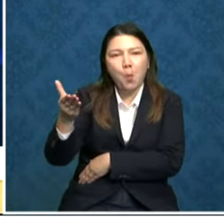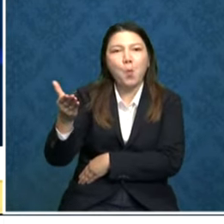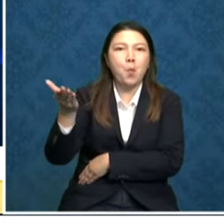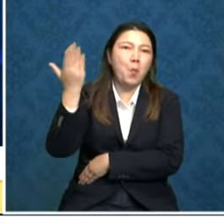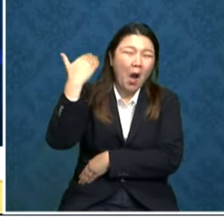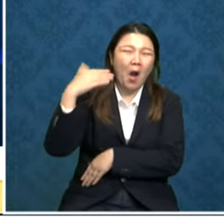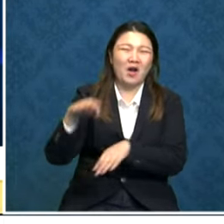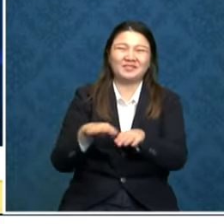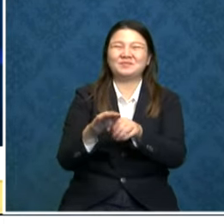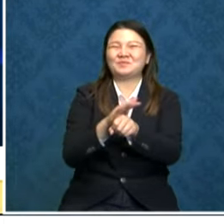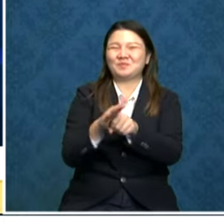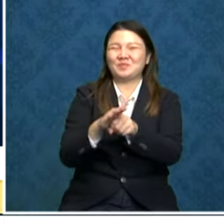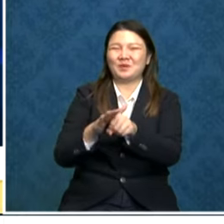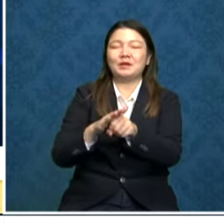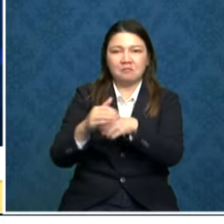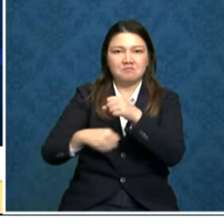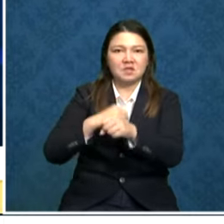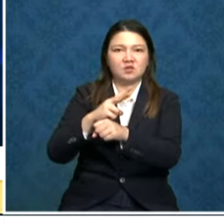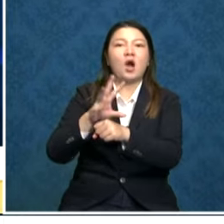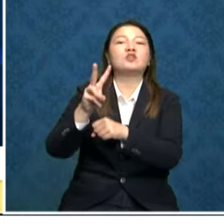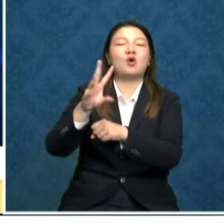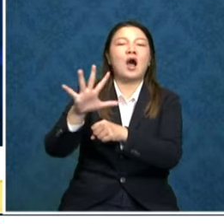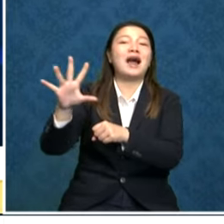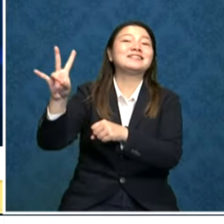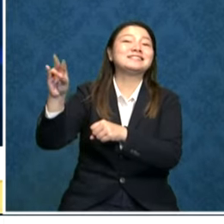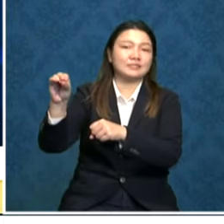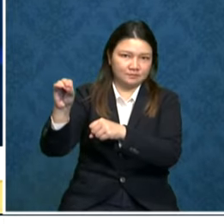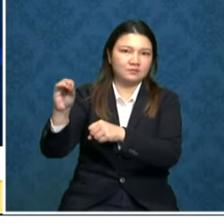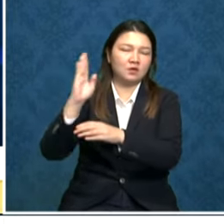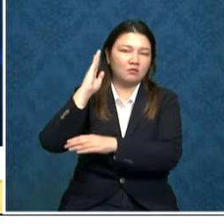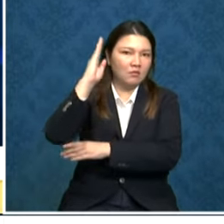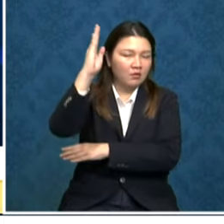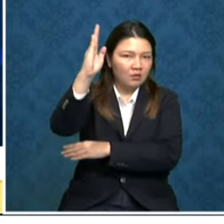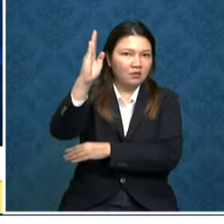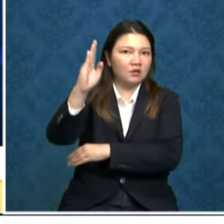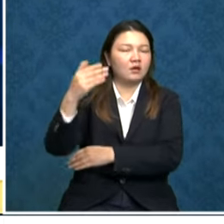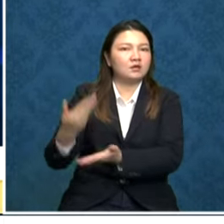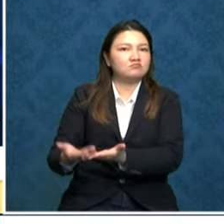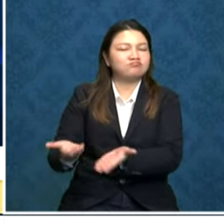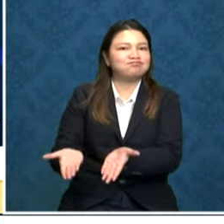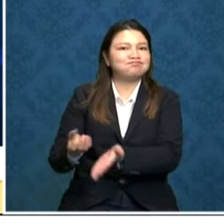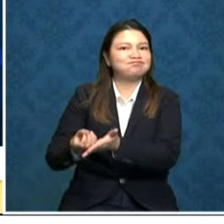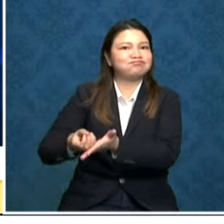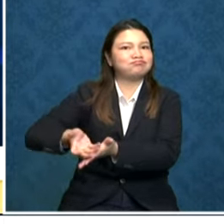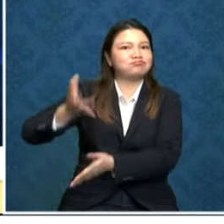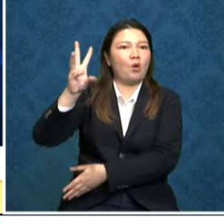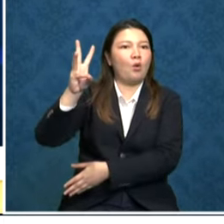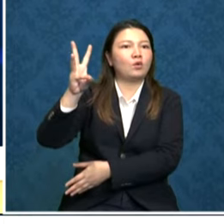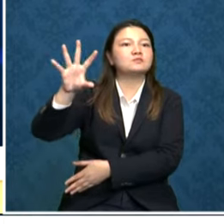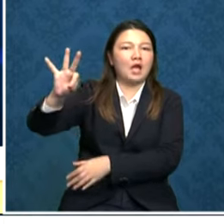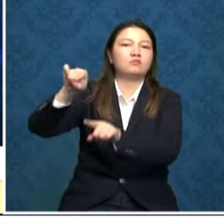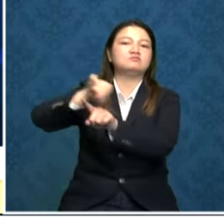นะครับซึ่งมีการคาดการเอาไว้ว่าในปี 2570สัดส่วนหนี้สถานะต่อ GDPอาจจะสูงถึงราวๆ 69%เลยที